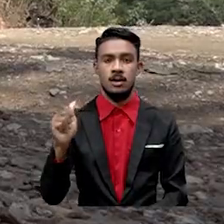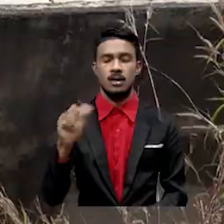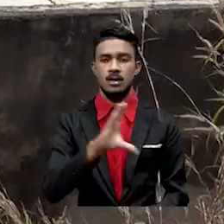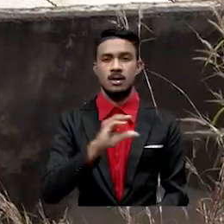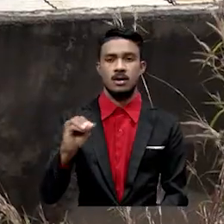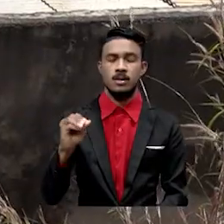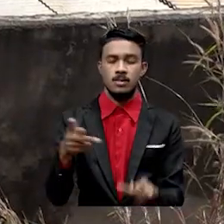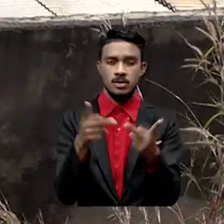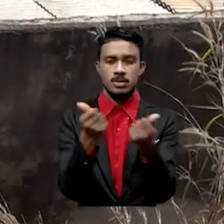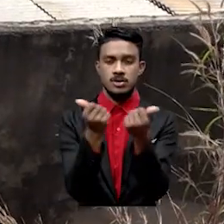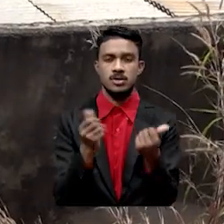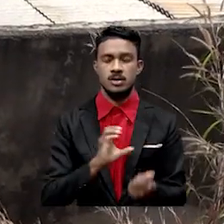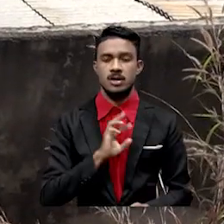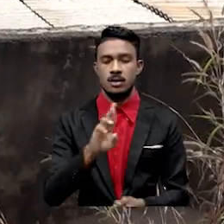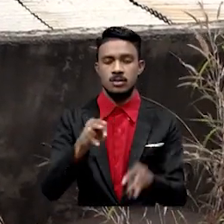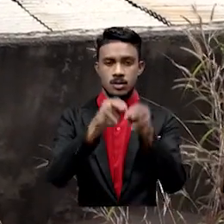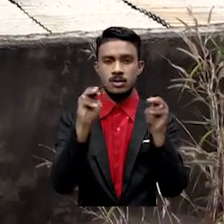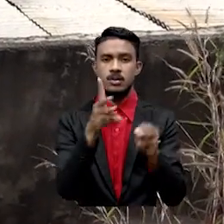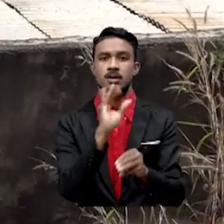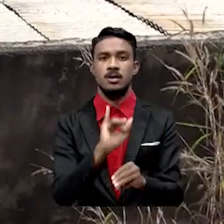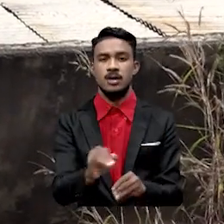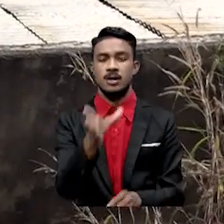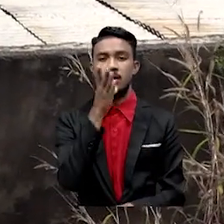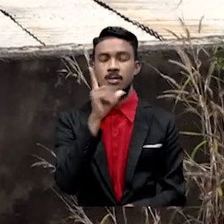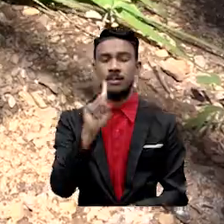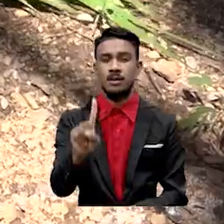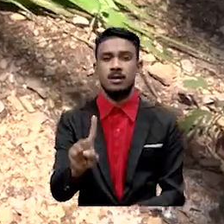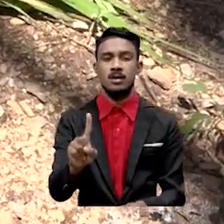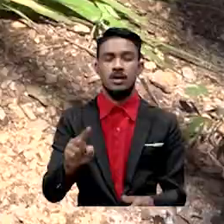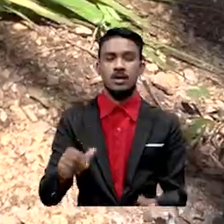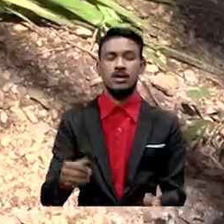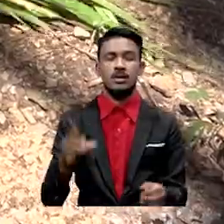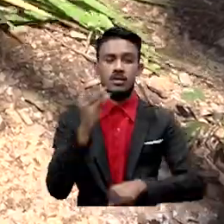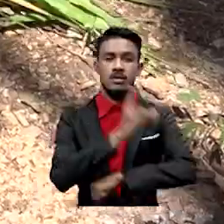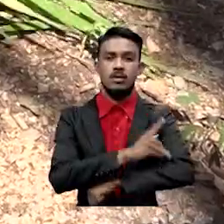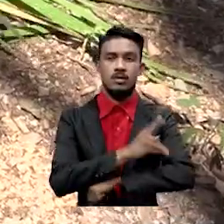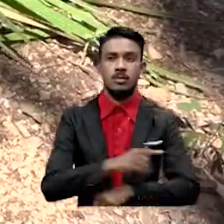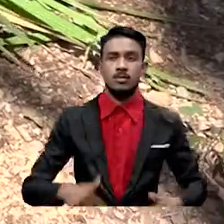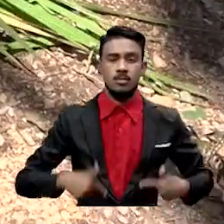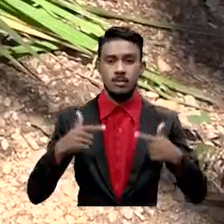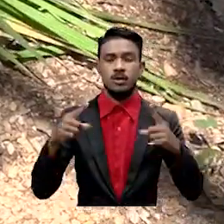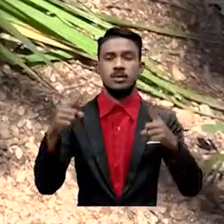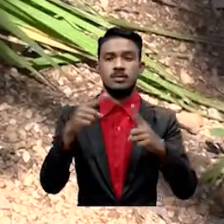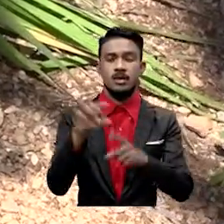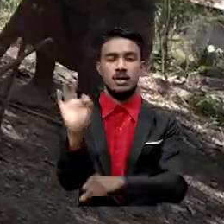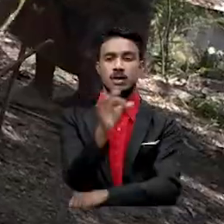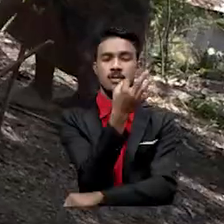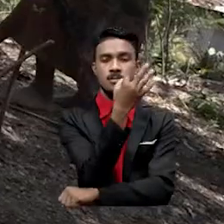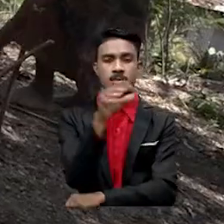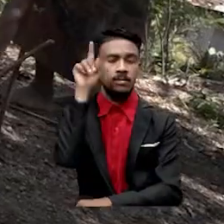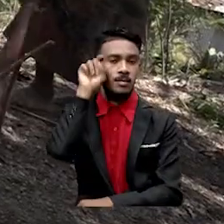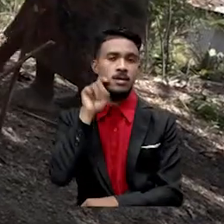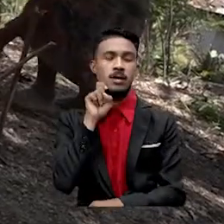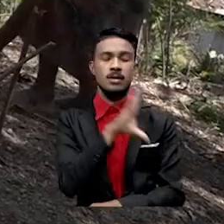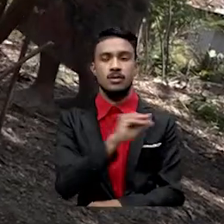Rei, município dili. Inan faluk ne, dependência nia Moris Lolorong, ba Aimarang, no modo tahan, no ne